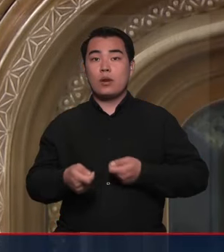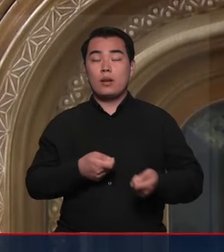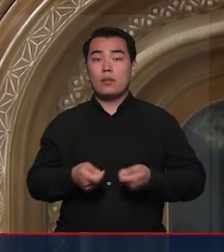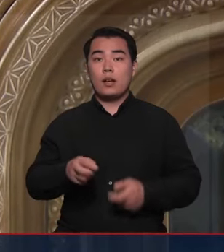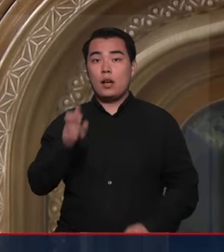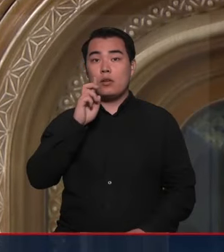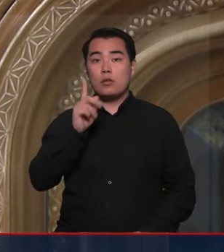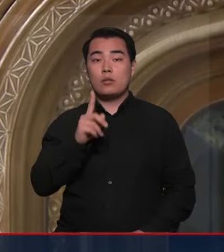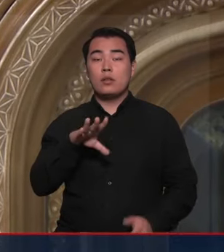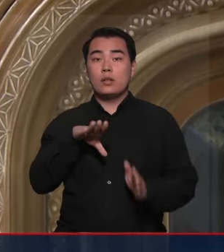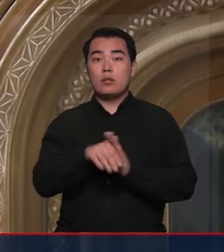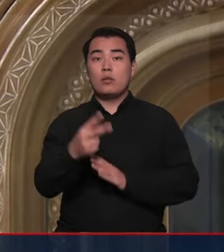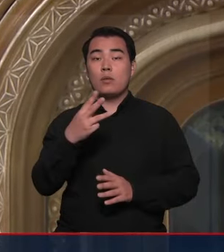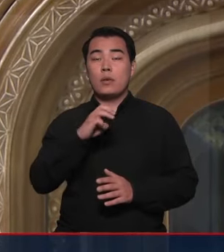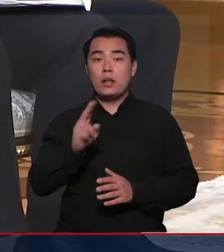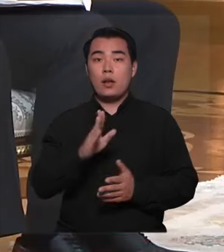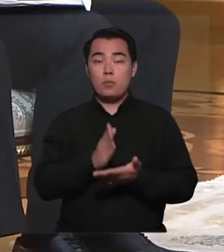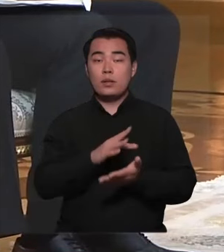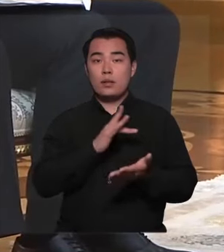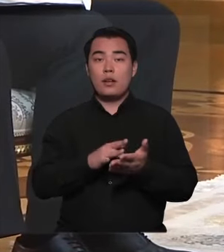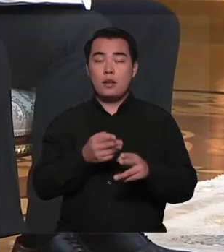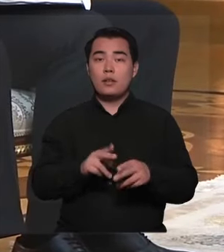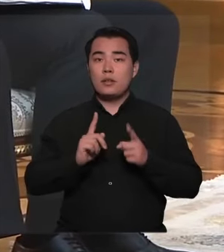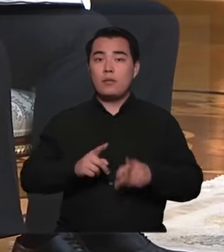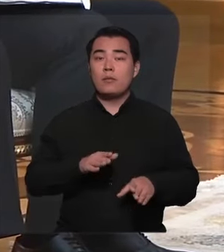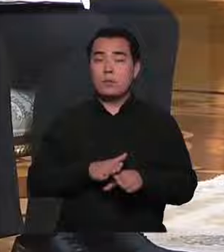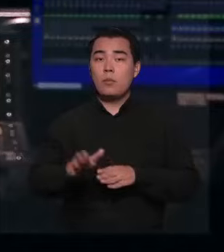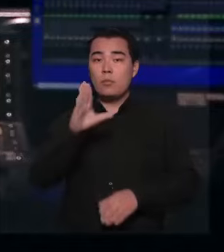о том, чтобы довести его до 2 миллиардов, она реально выполнима.